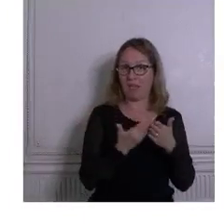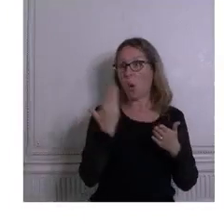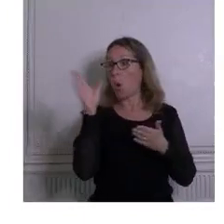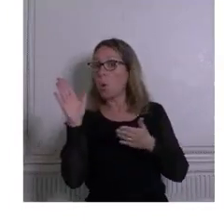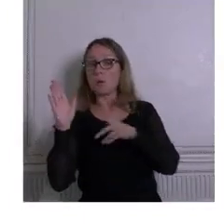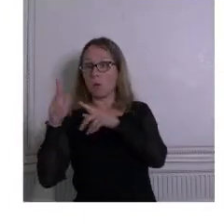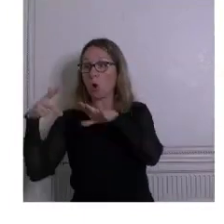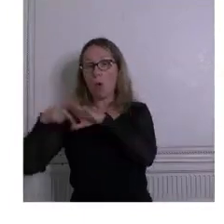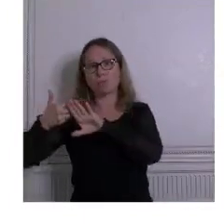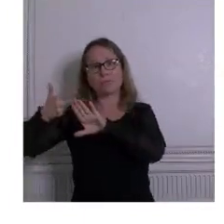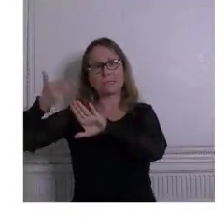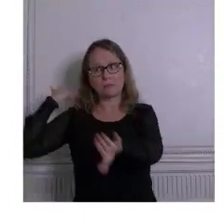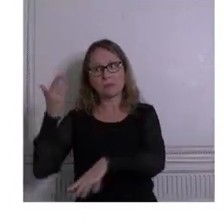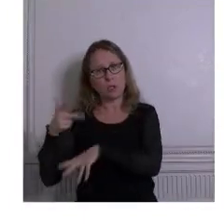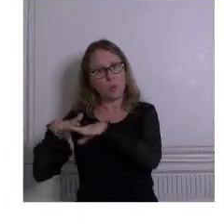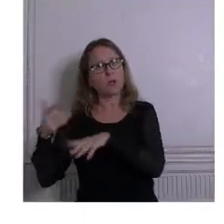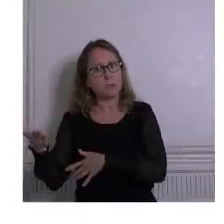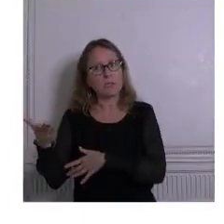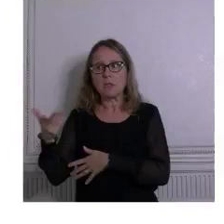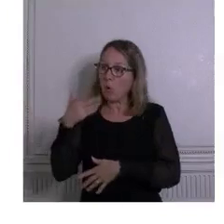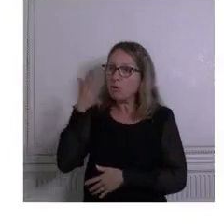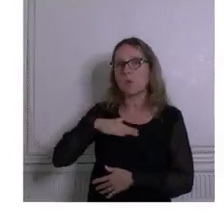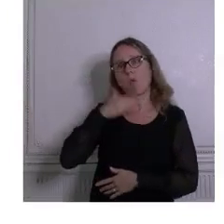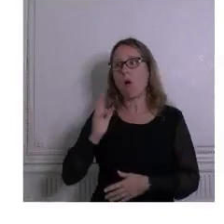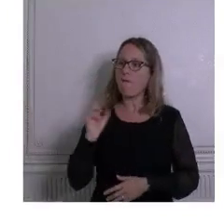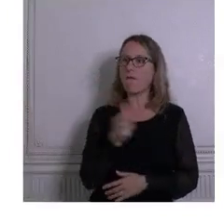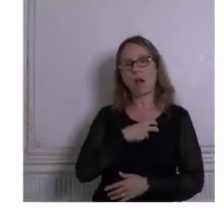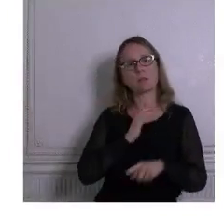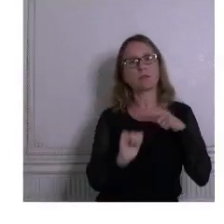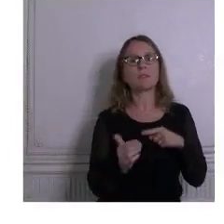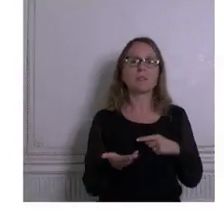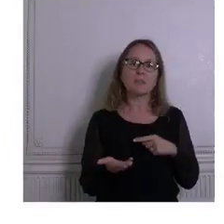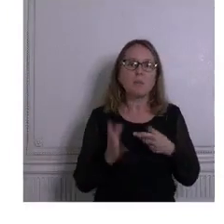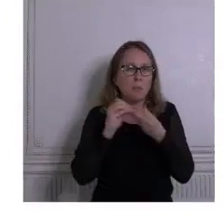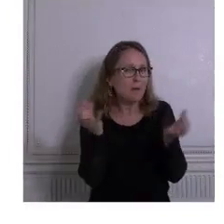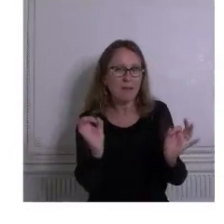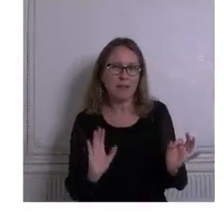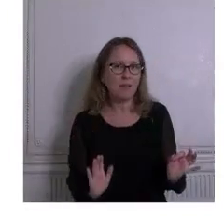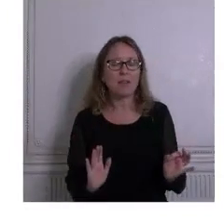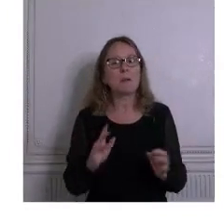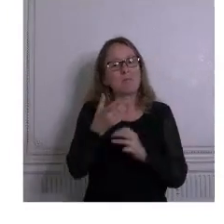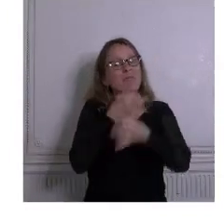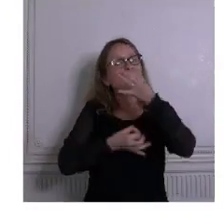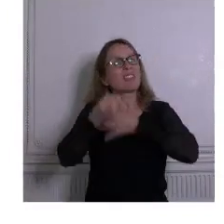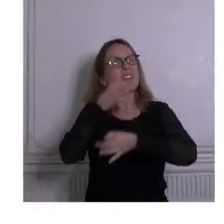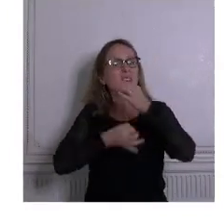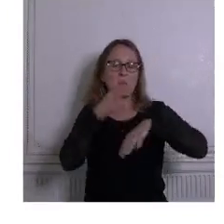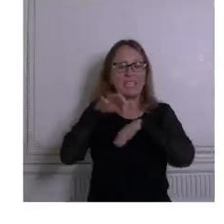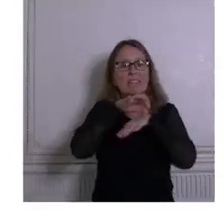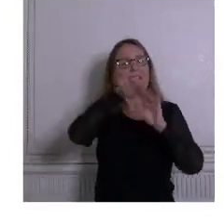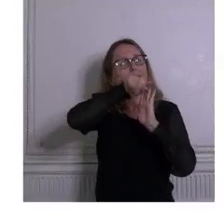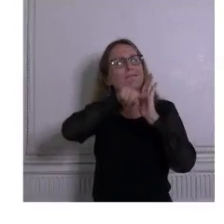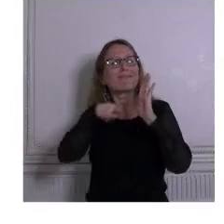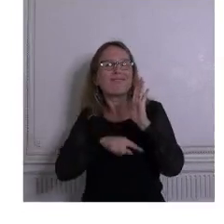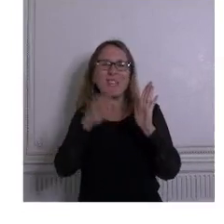d'avoir 10 ans, 15 ans de retard sur ce sujet-là. On va s'en occuper maintenant, ok, avec des effets qui seront à quel